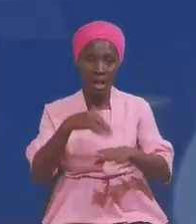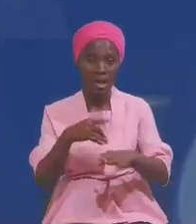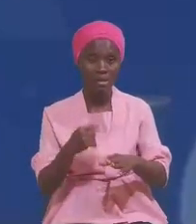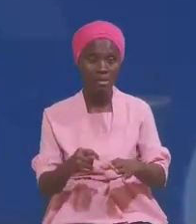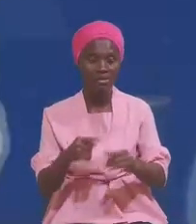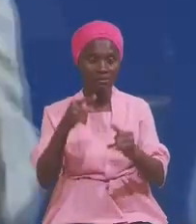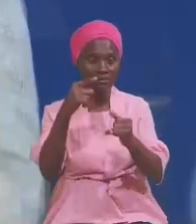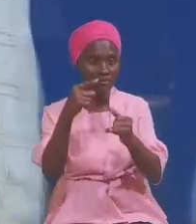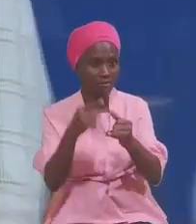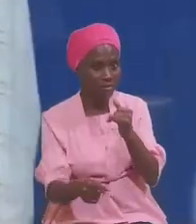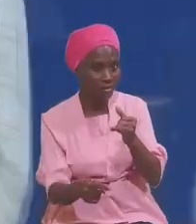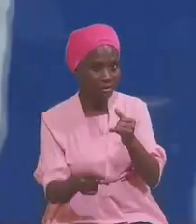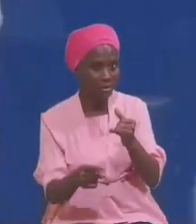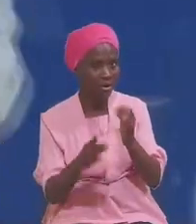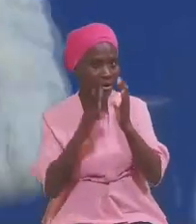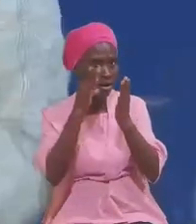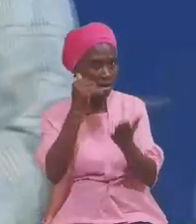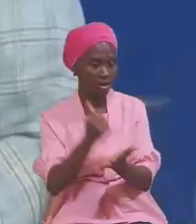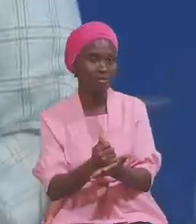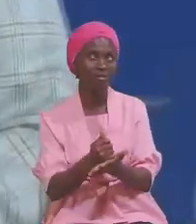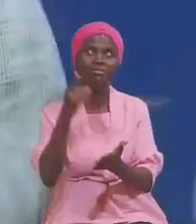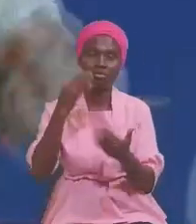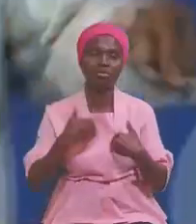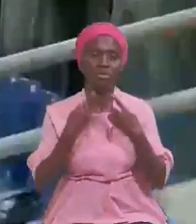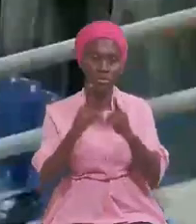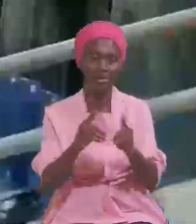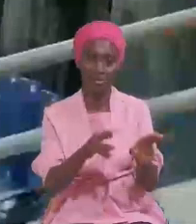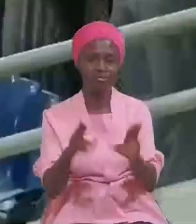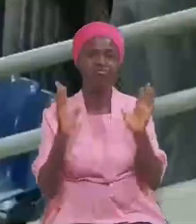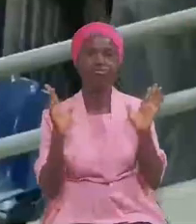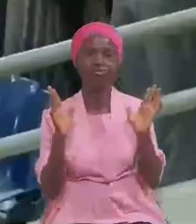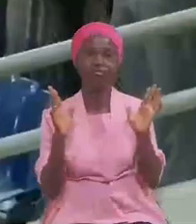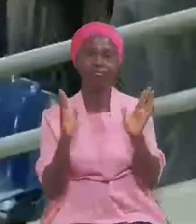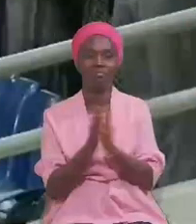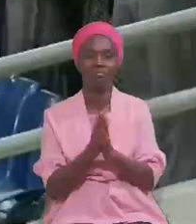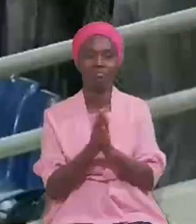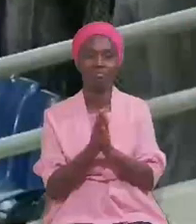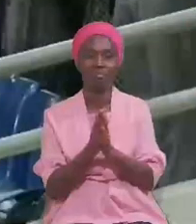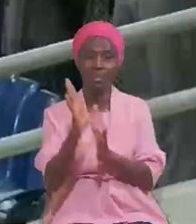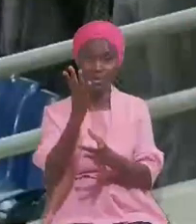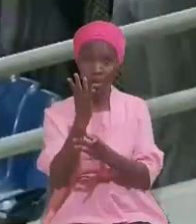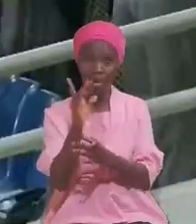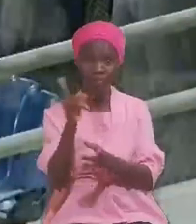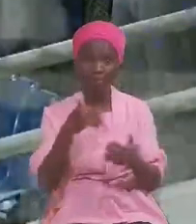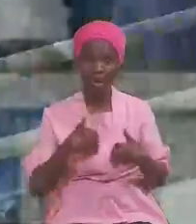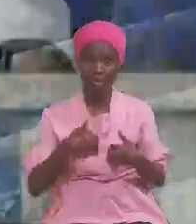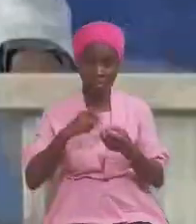amen, le Seigneur vous exaucera. Imposez la main là où vous avez le mal